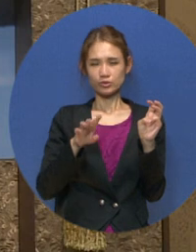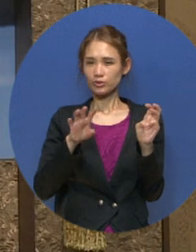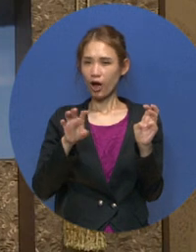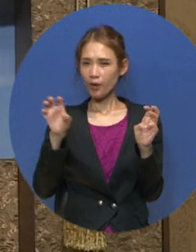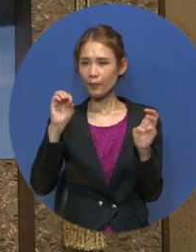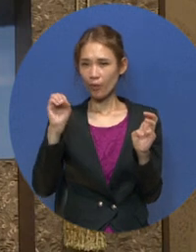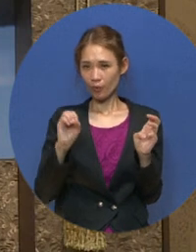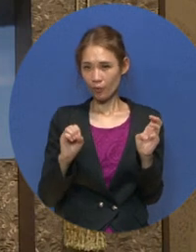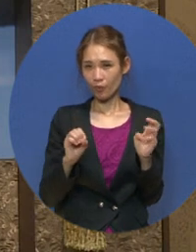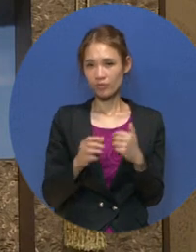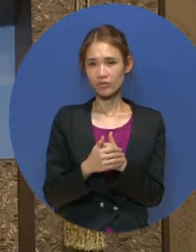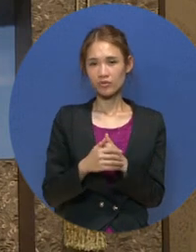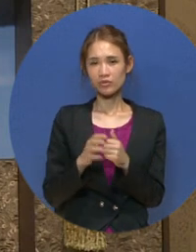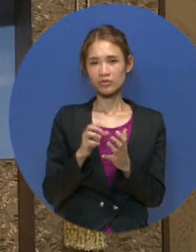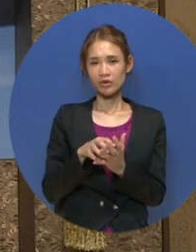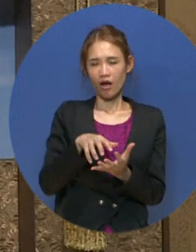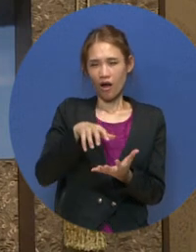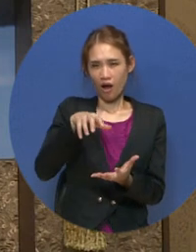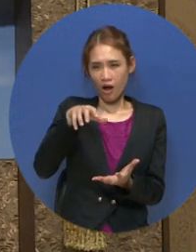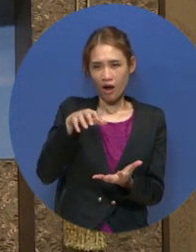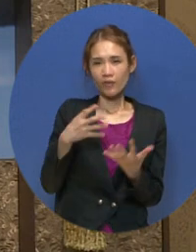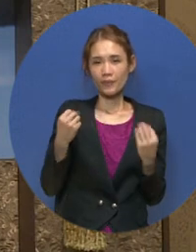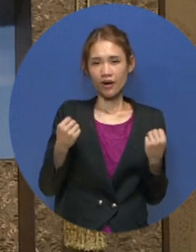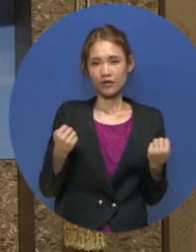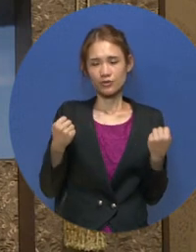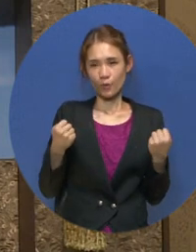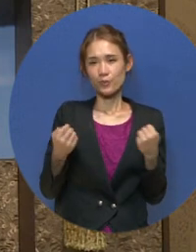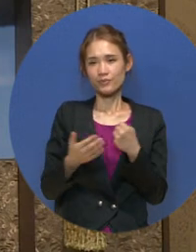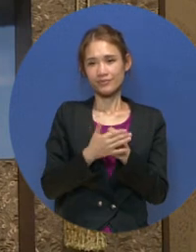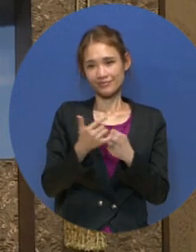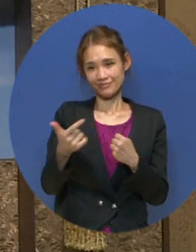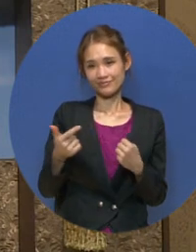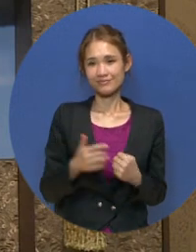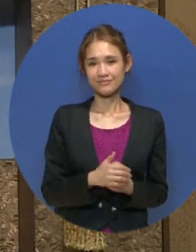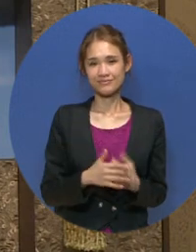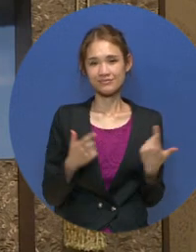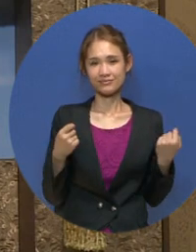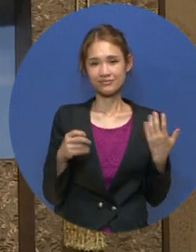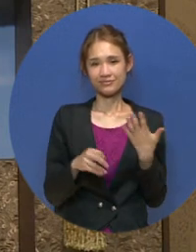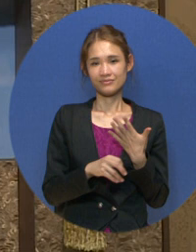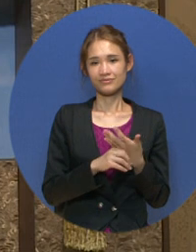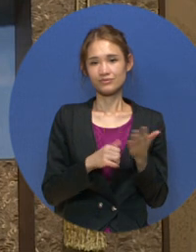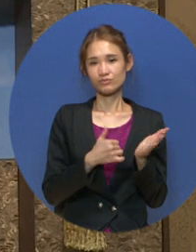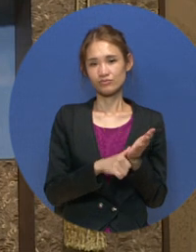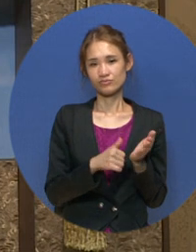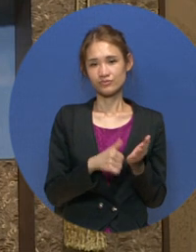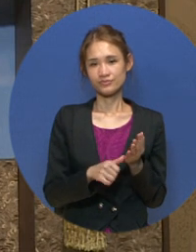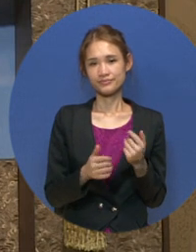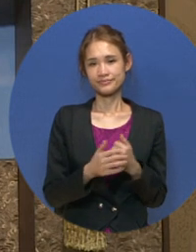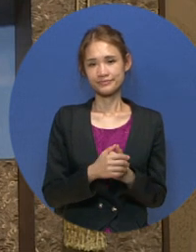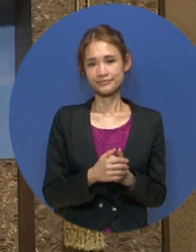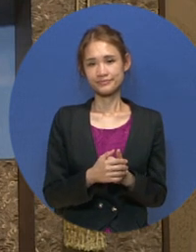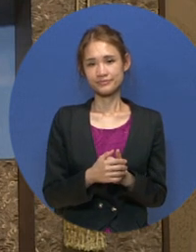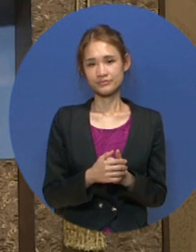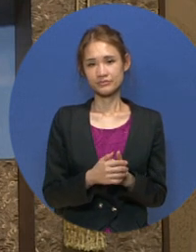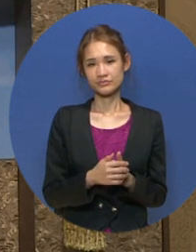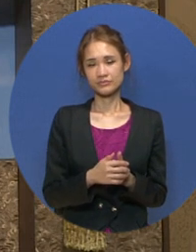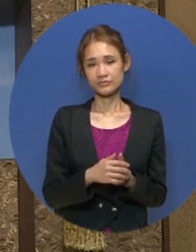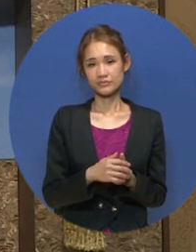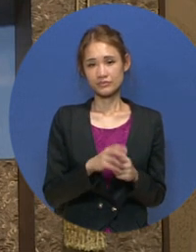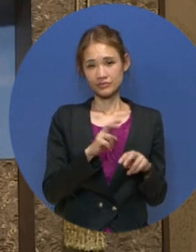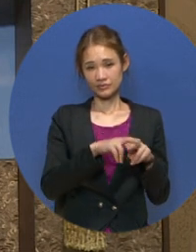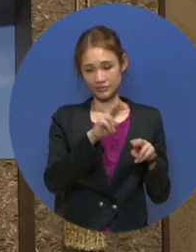됩니다. 양이 많고 저에게는 굉장히 힘이 됩니다. 그래서 이제 그렇게 오는 물건들이 네. 물류장에서 하차를